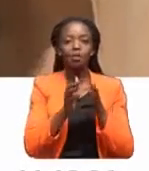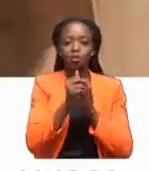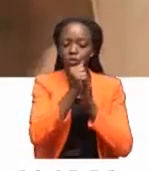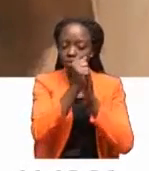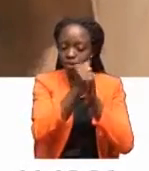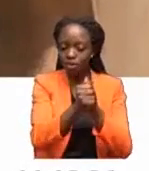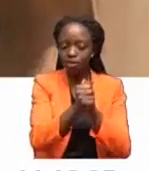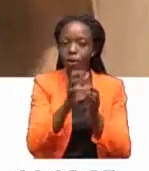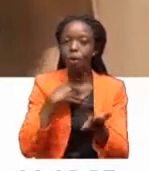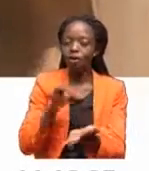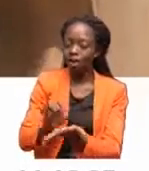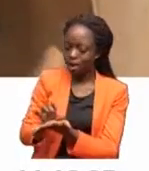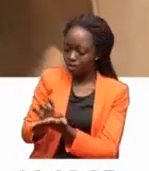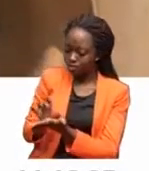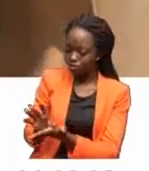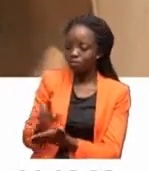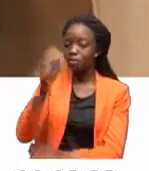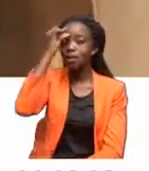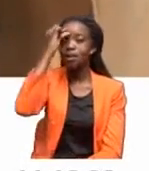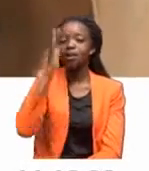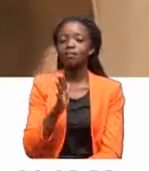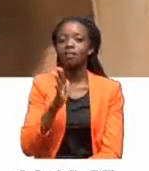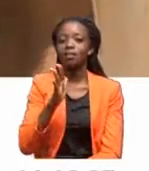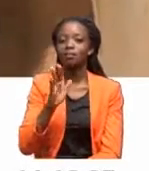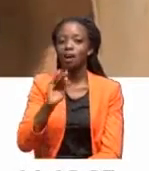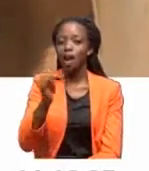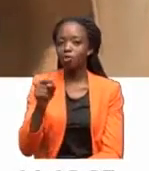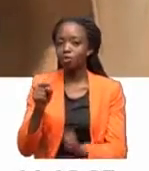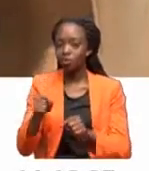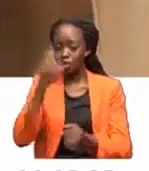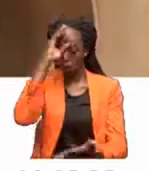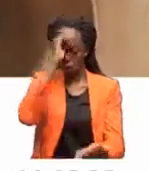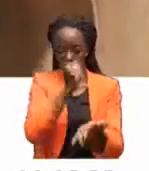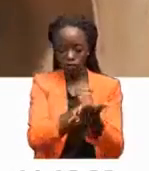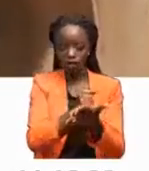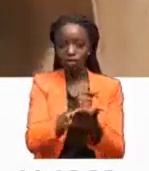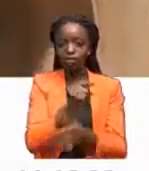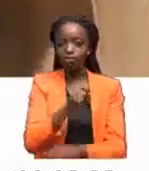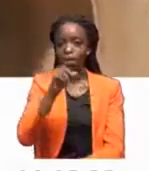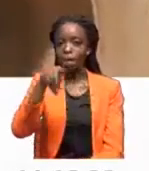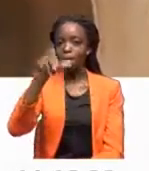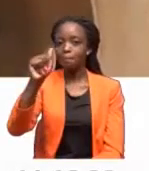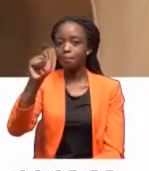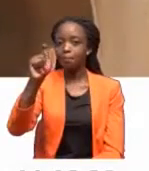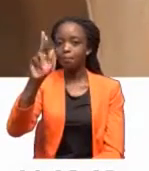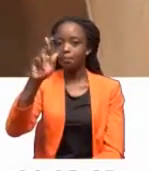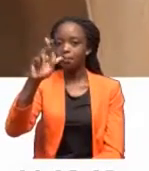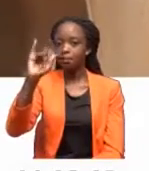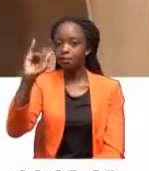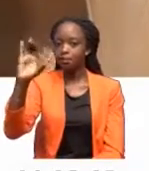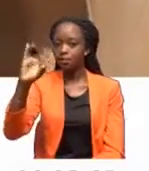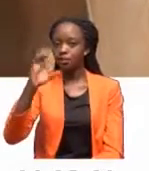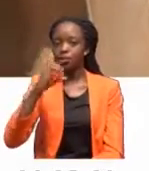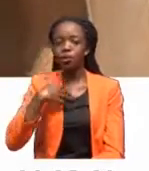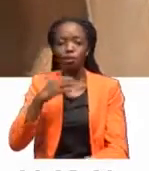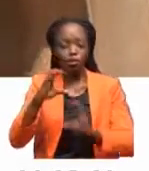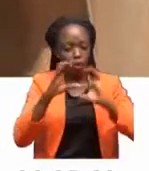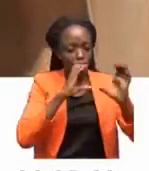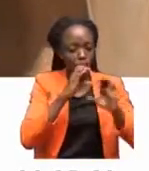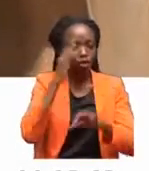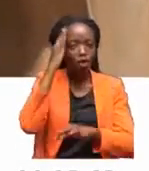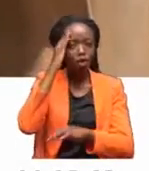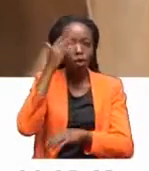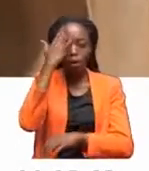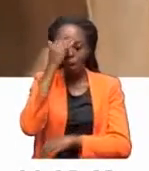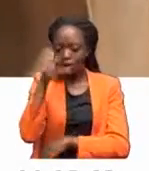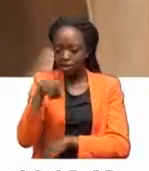wa kumbandua ama kumngatua gavana wa kaunti hii afisini Patrick Khaemba. Moja kwa moja tutasema naye ili tuweze kufahamika ni kwa nini ameamua